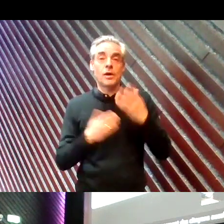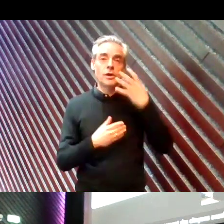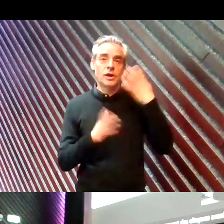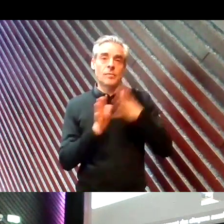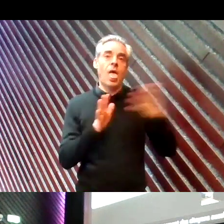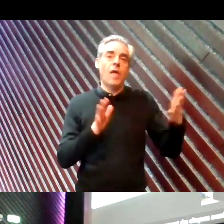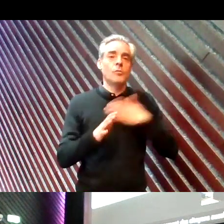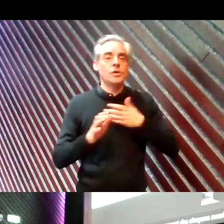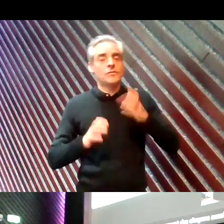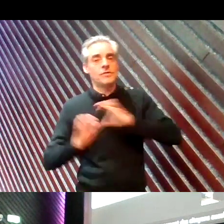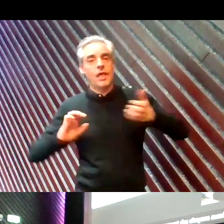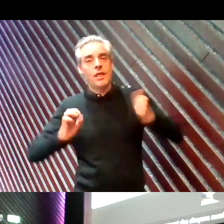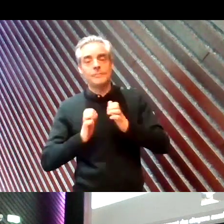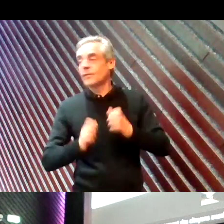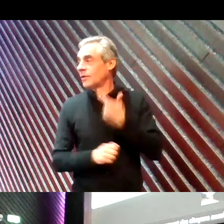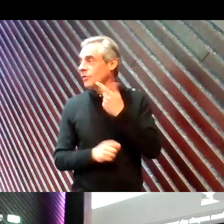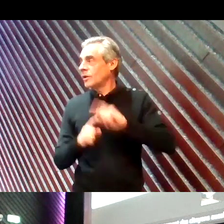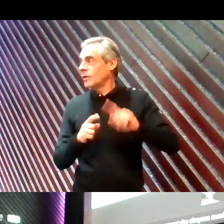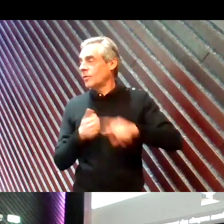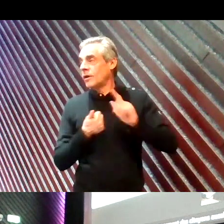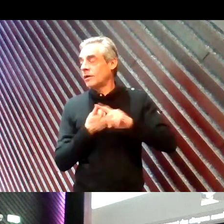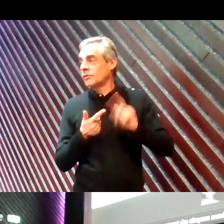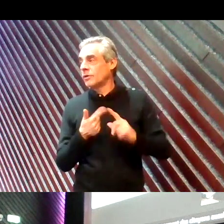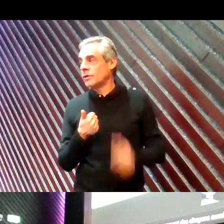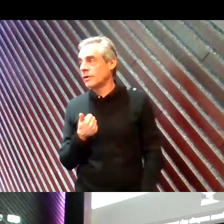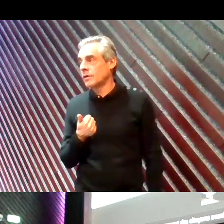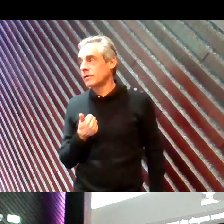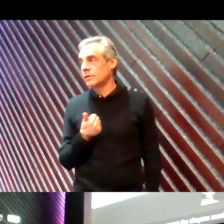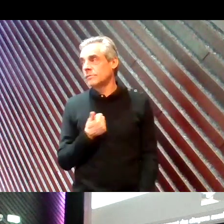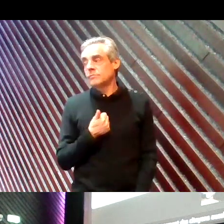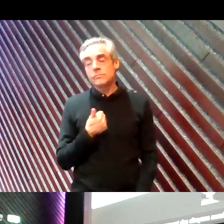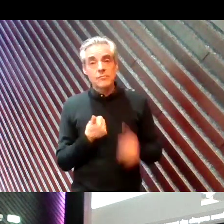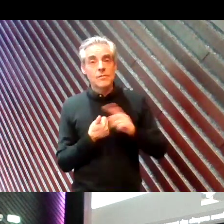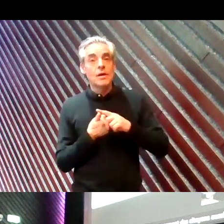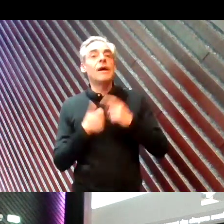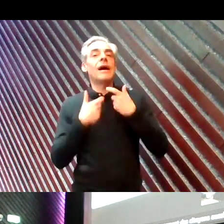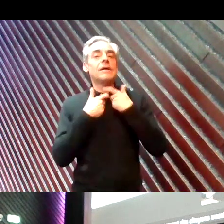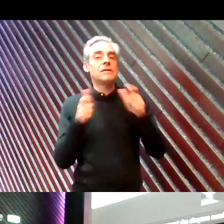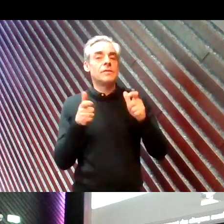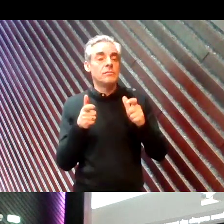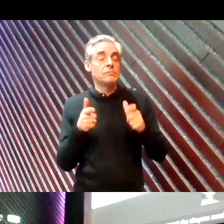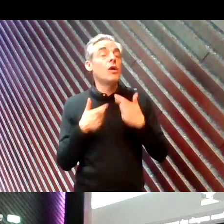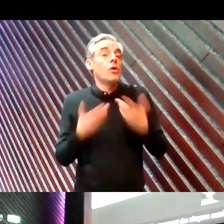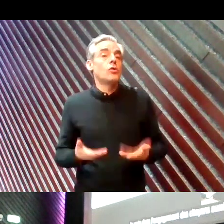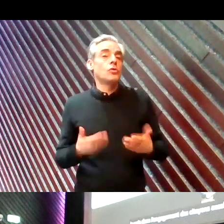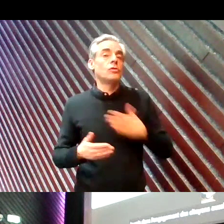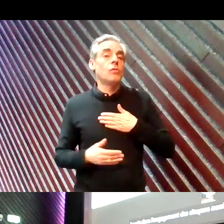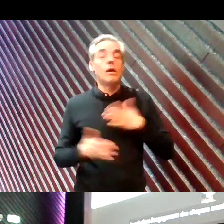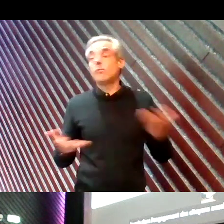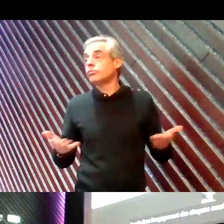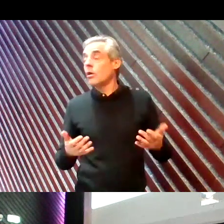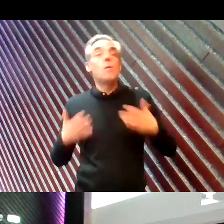il y a deux choses. C'est un, excusez Jérémy, c'est l'accessibilité. Aujourd'hui, moi, je suis un